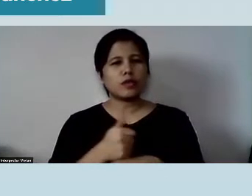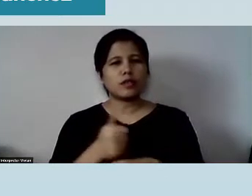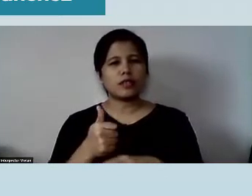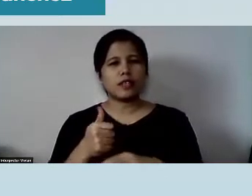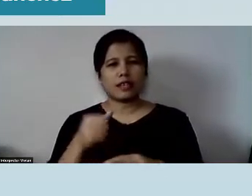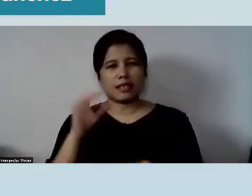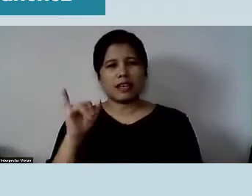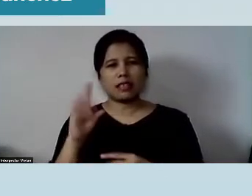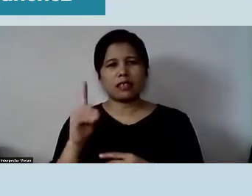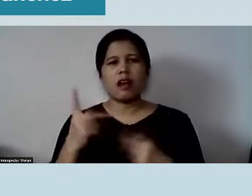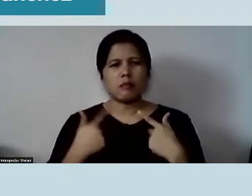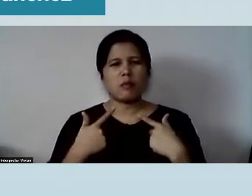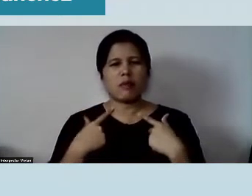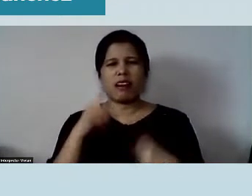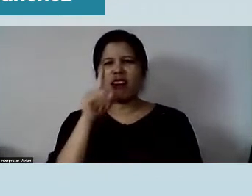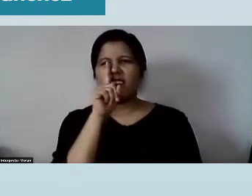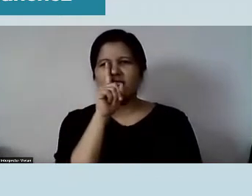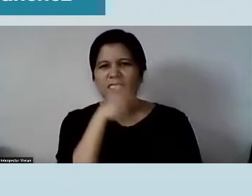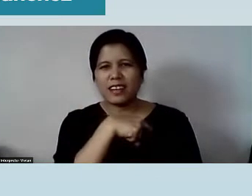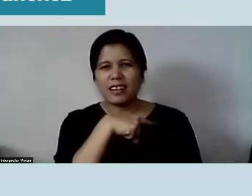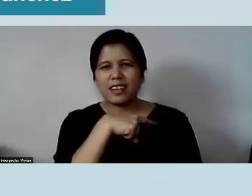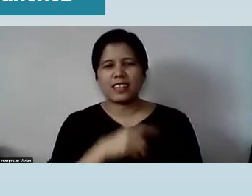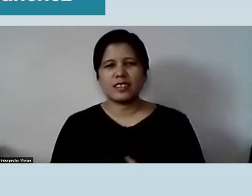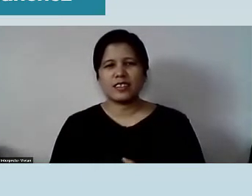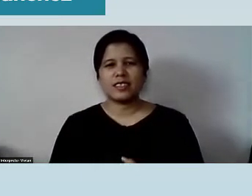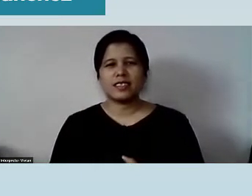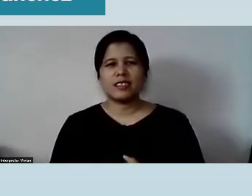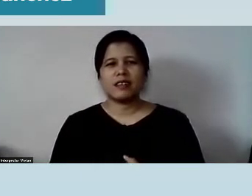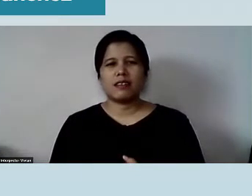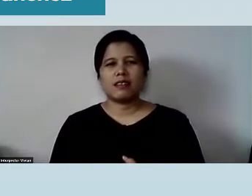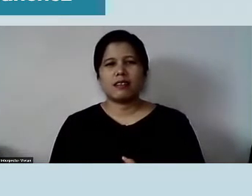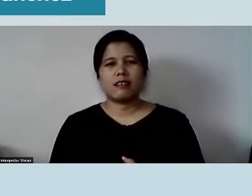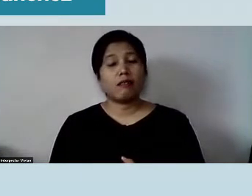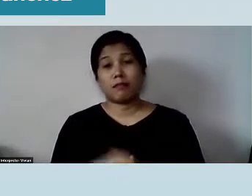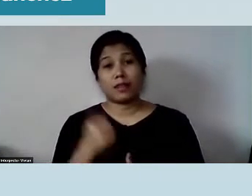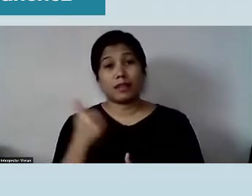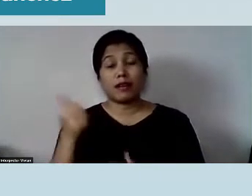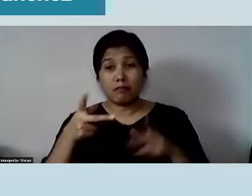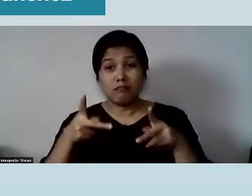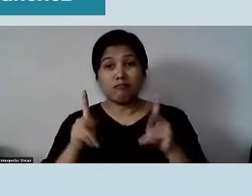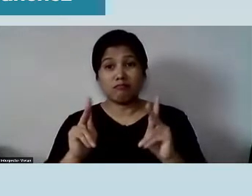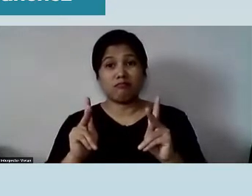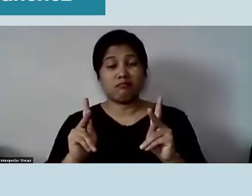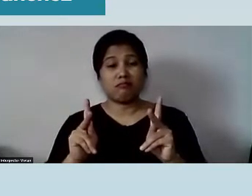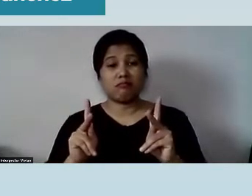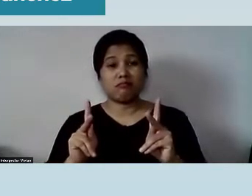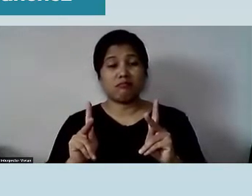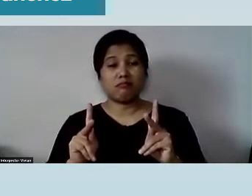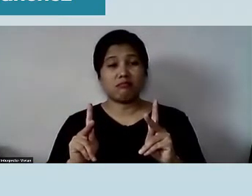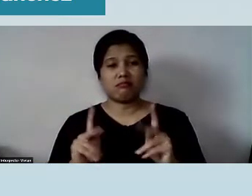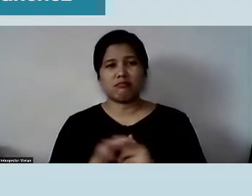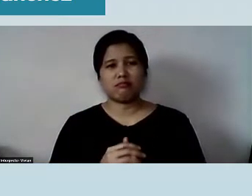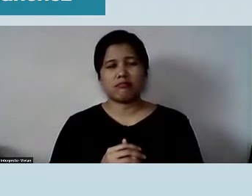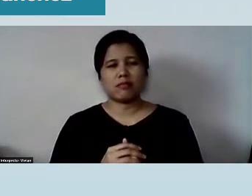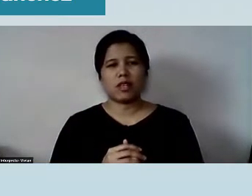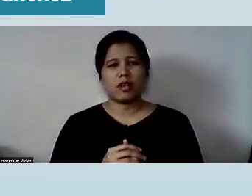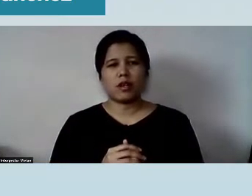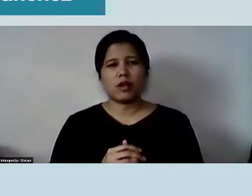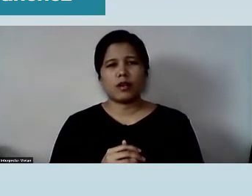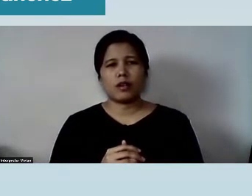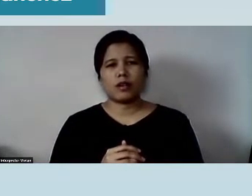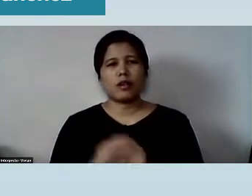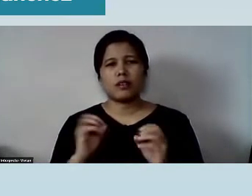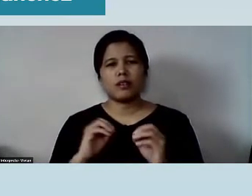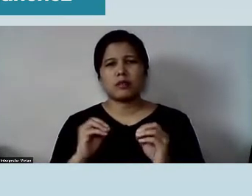may mga fake pa, no? At yung mga iba daw ay binabayaran. Well, that is for free. Wala naman tayong